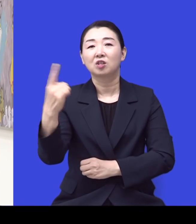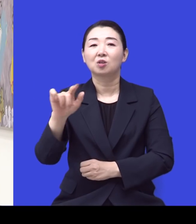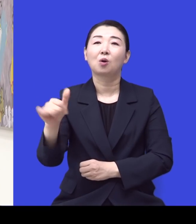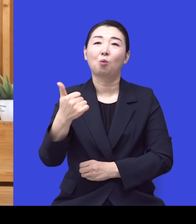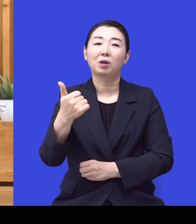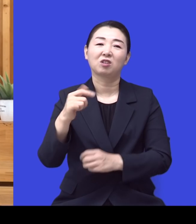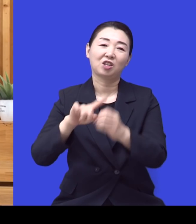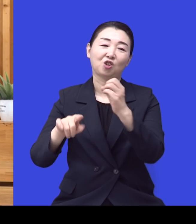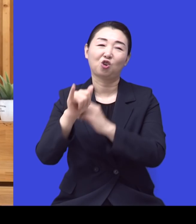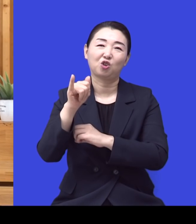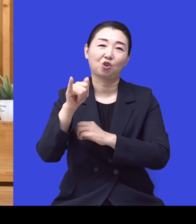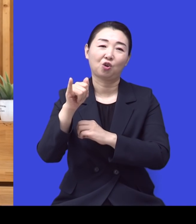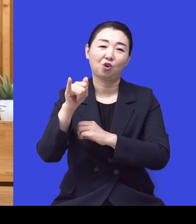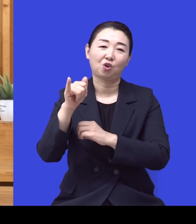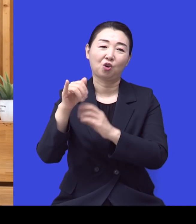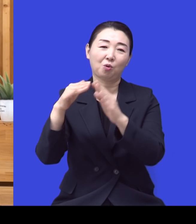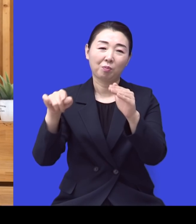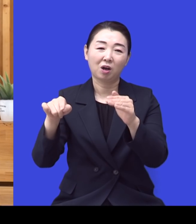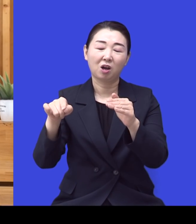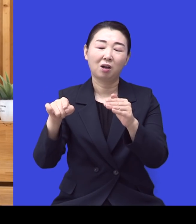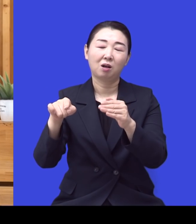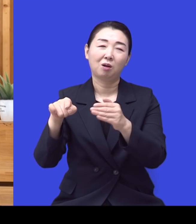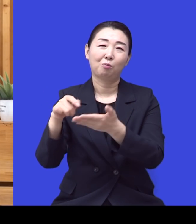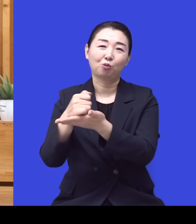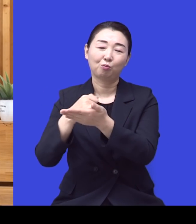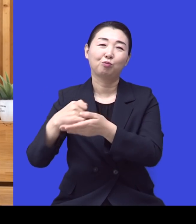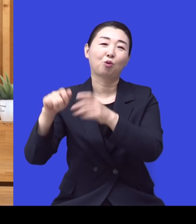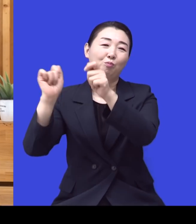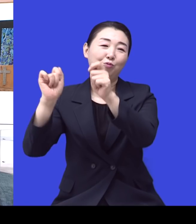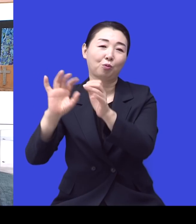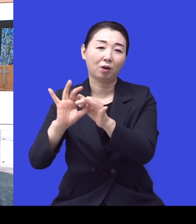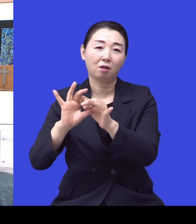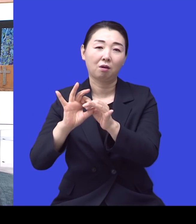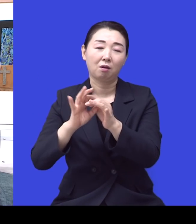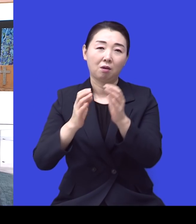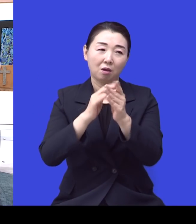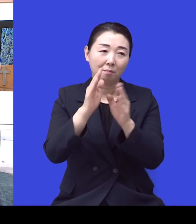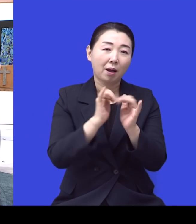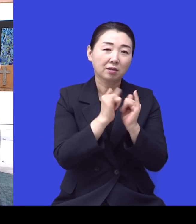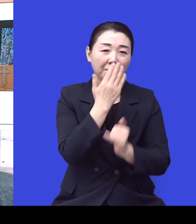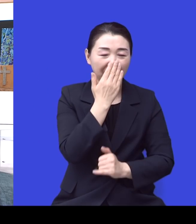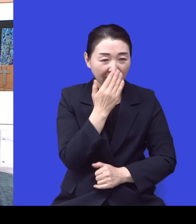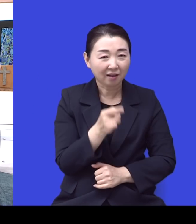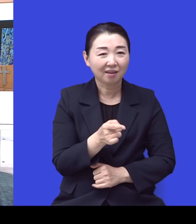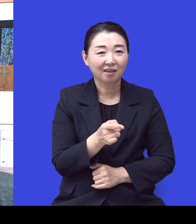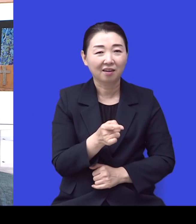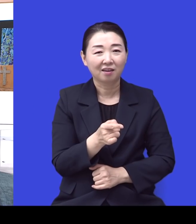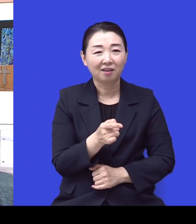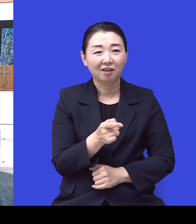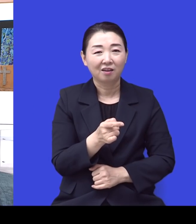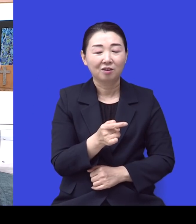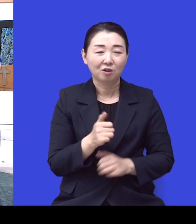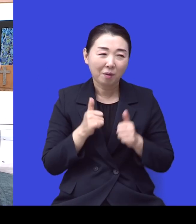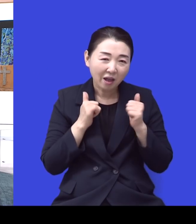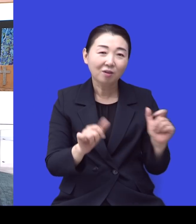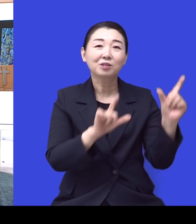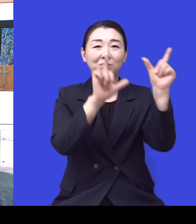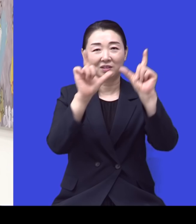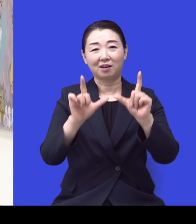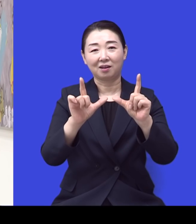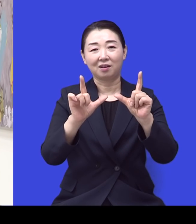절이 있었어요. 다 완전 무속. 예. 그러니까 마을 사람들은 착하시고 예. 참 최선을 다해